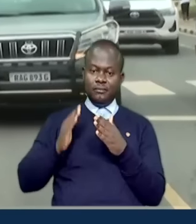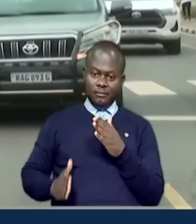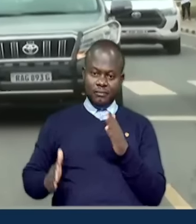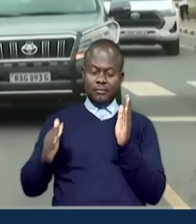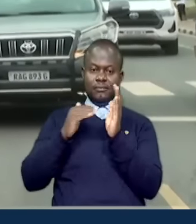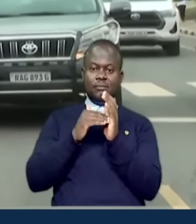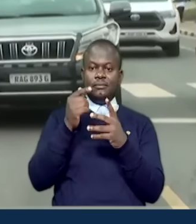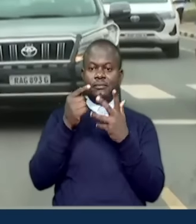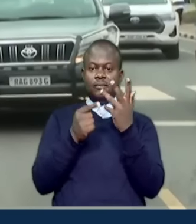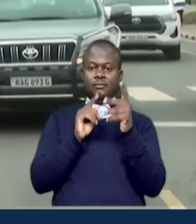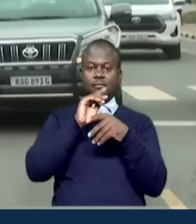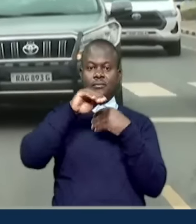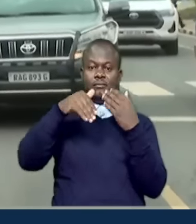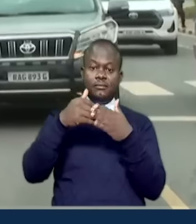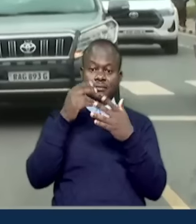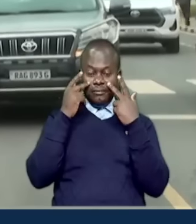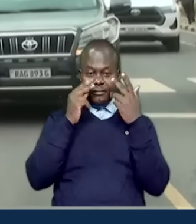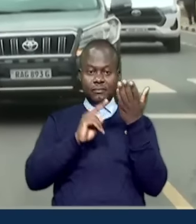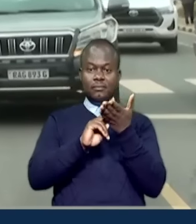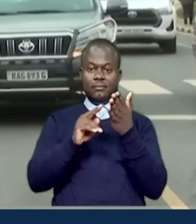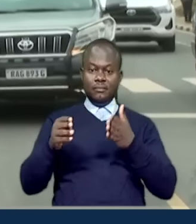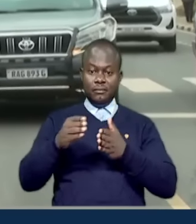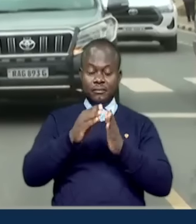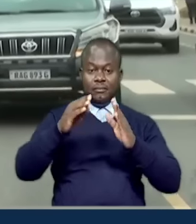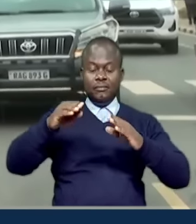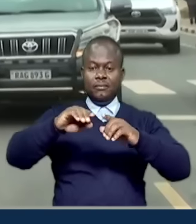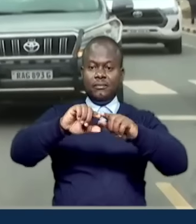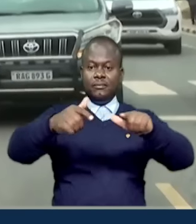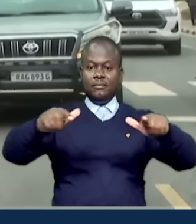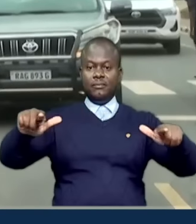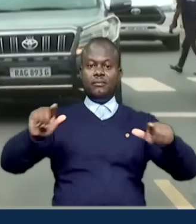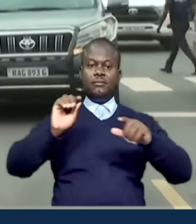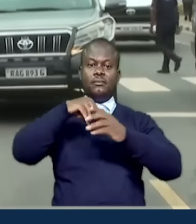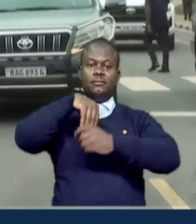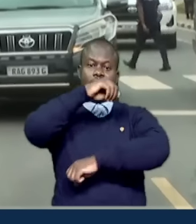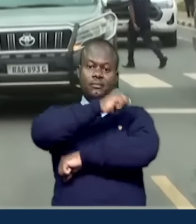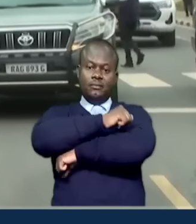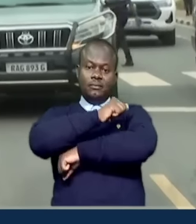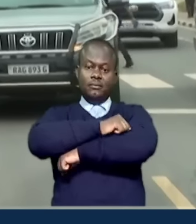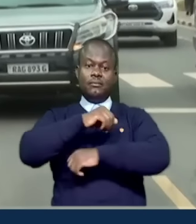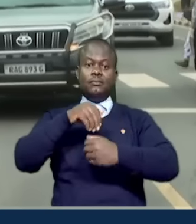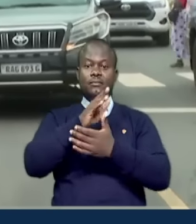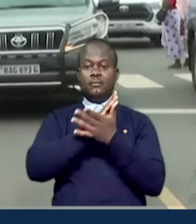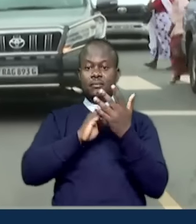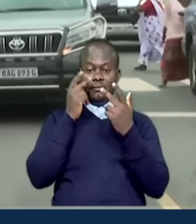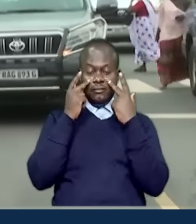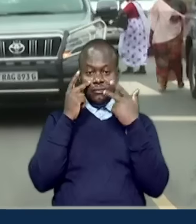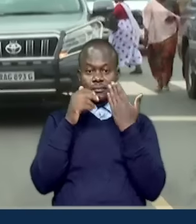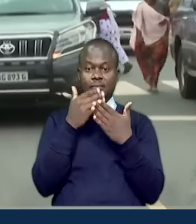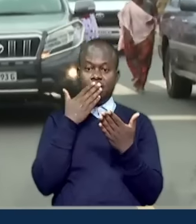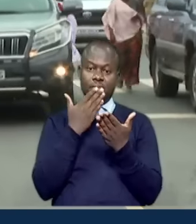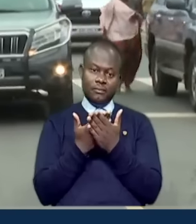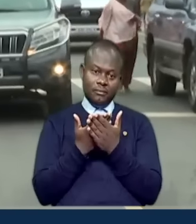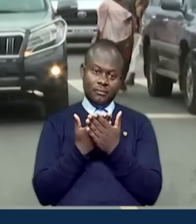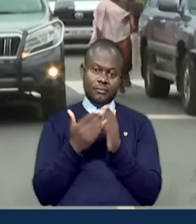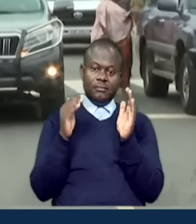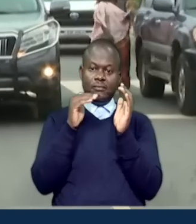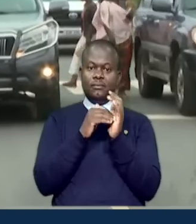aho abaturage basangaga bakoresha imihanda y'igitaka abajya ku ishuri haraho wasangaga hatagendeka ndetse cyane cyane